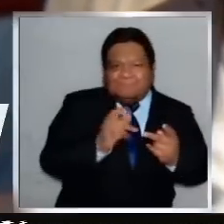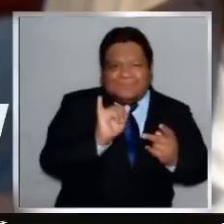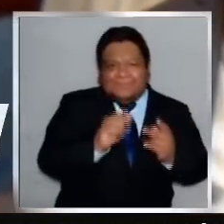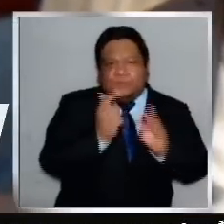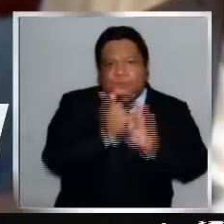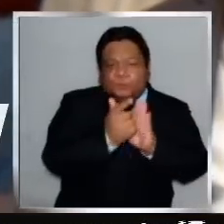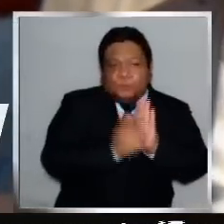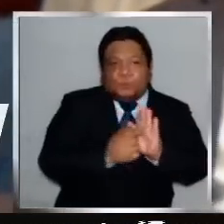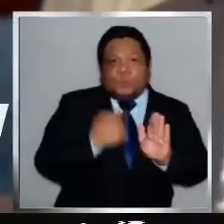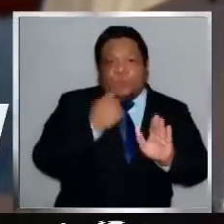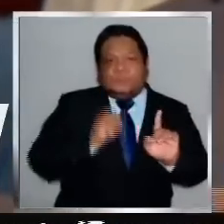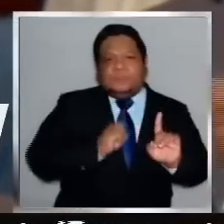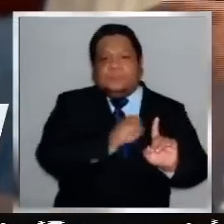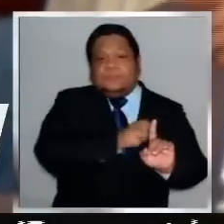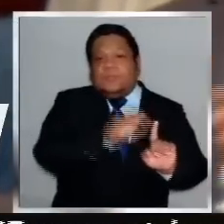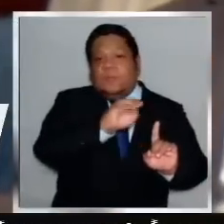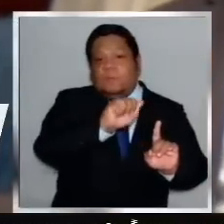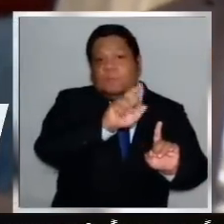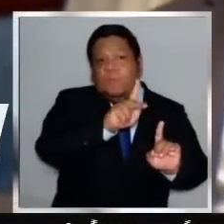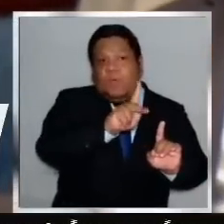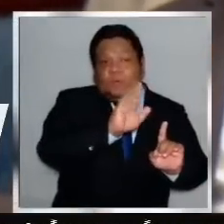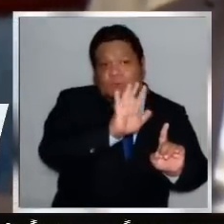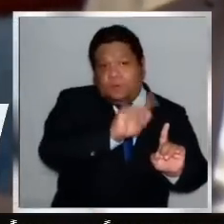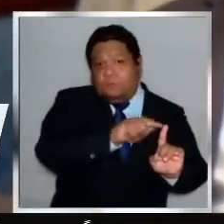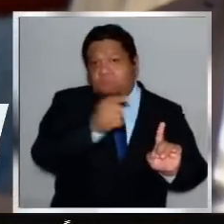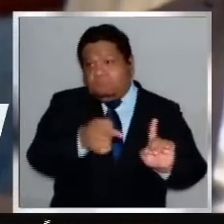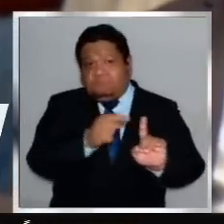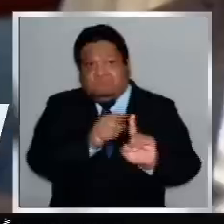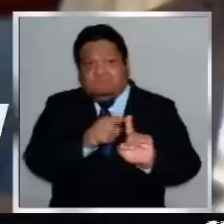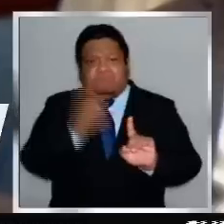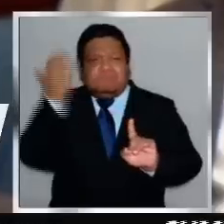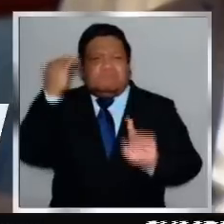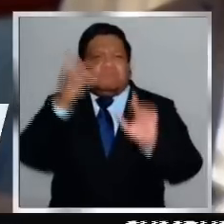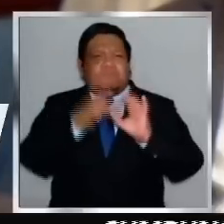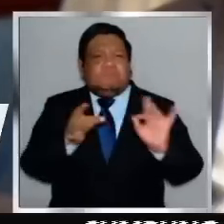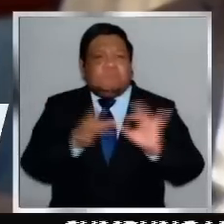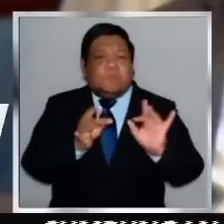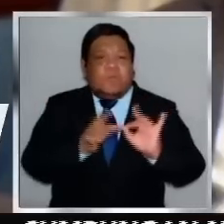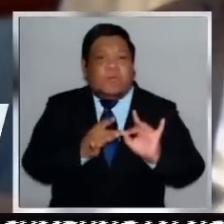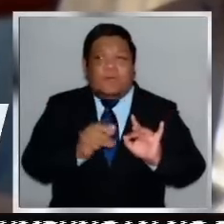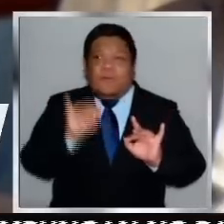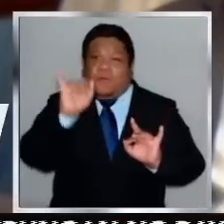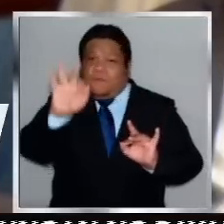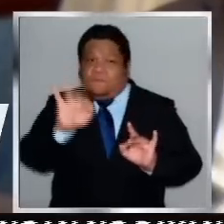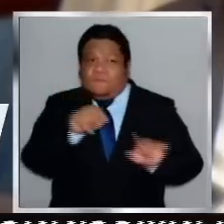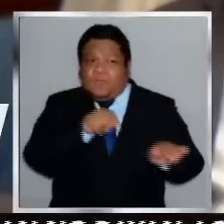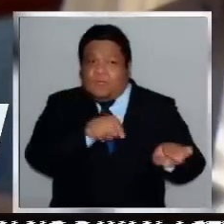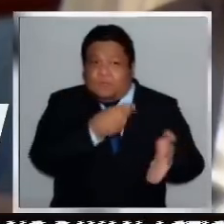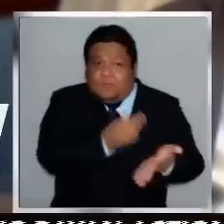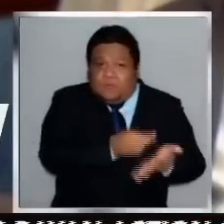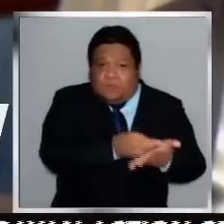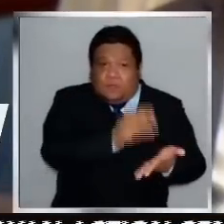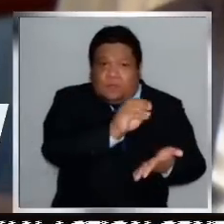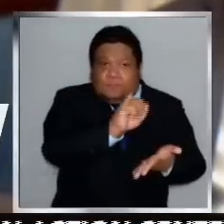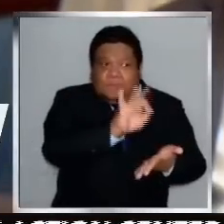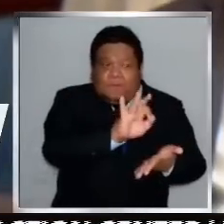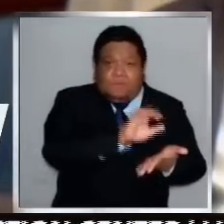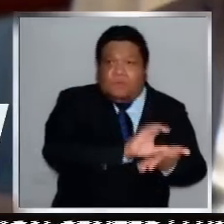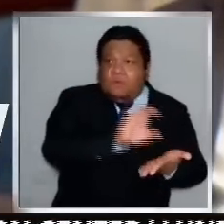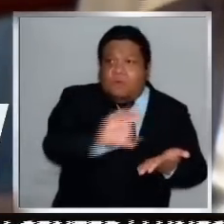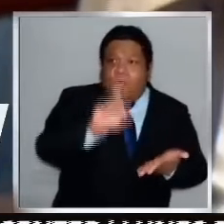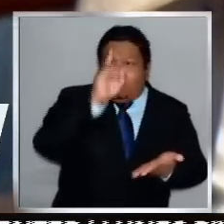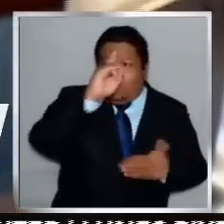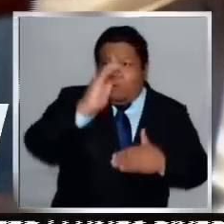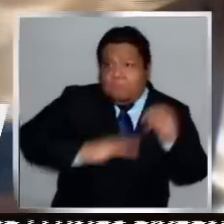Mark Villar. Pero nauna na niyang iginiit noon na kung may invest daw ang pondo ng MIF sa infrastruktura, posibleng mabawasan na